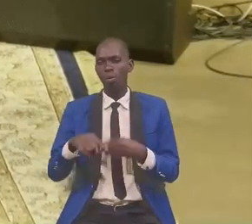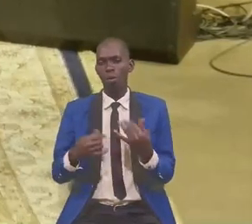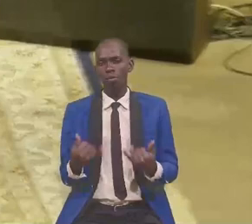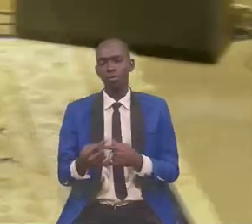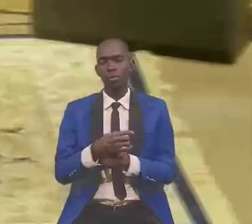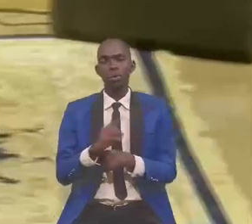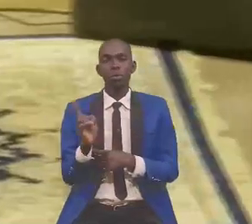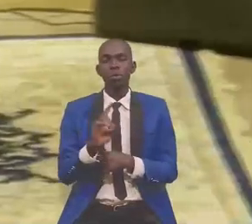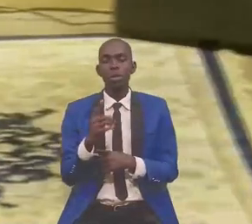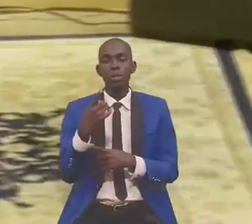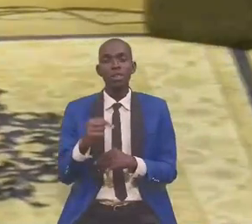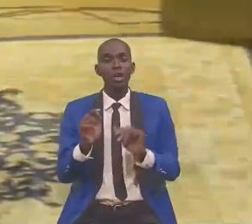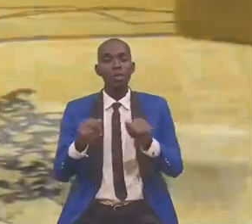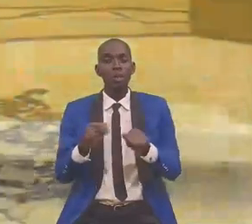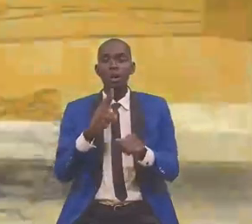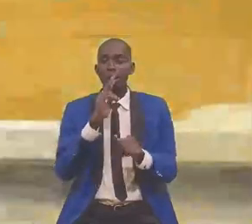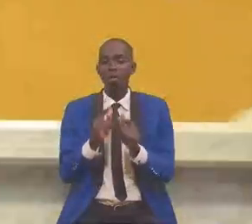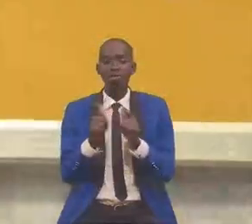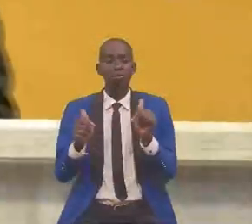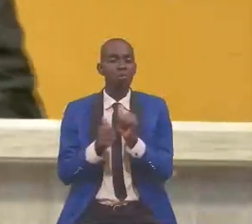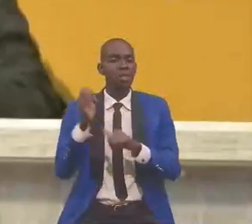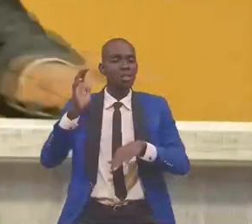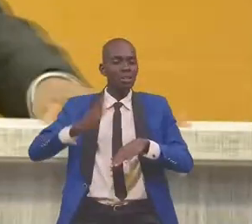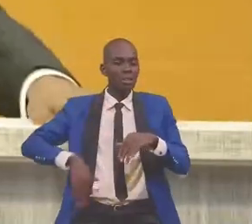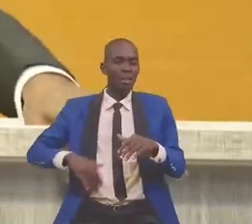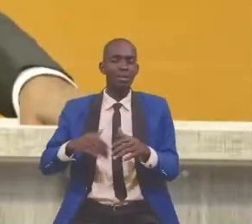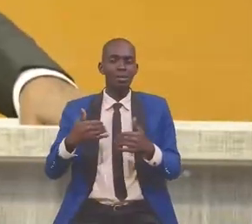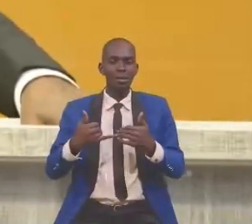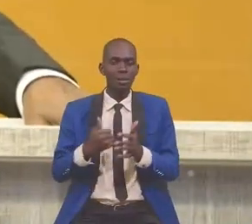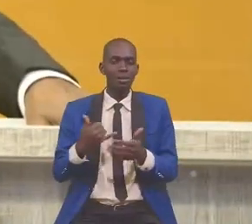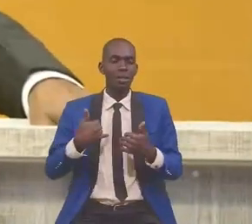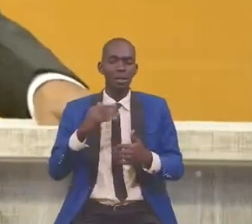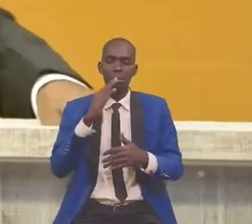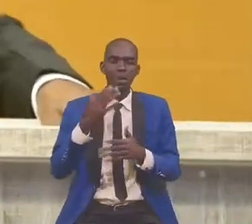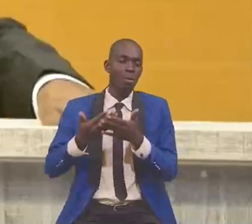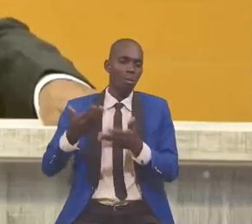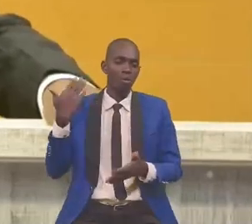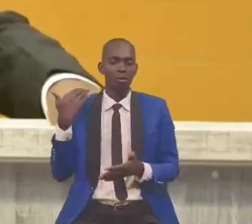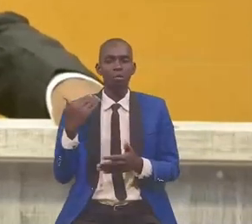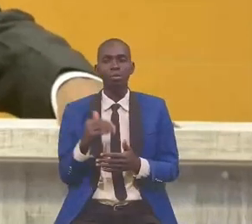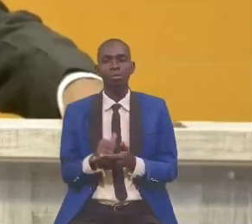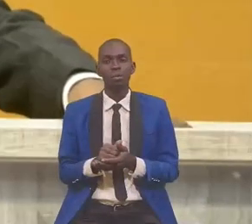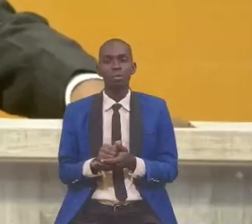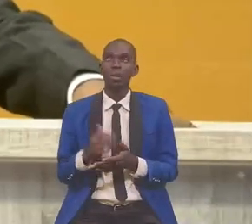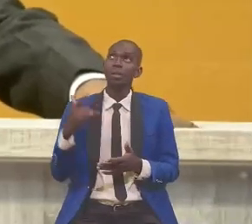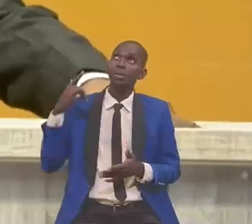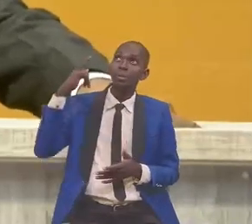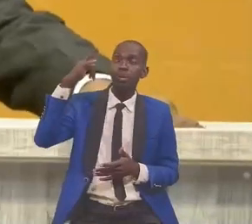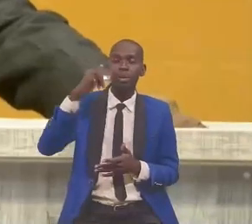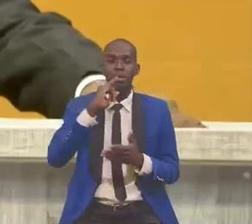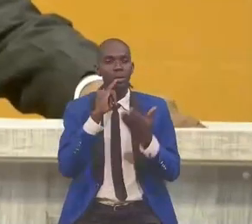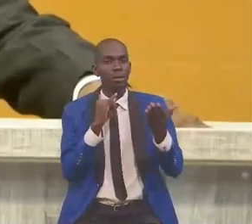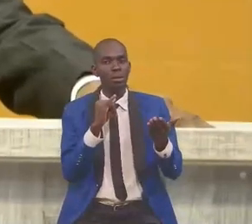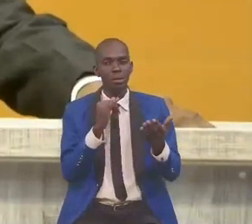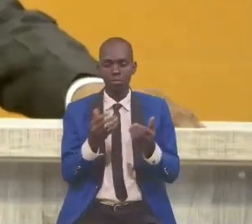plus grandes qu'elle l'était dans le monde. L'avion aujourd'hui, les véhicules sont là